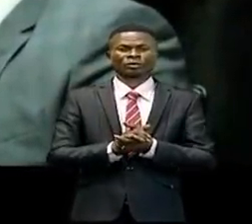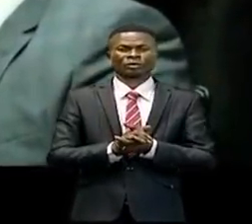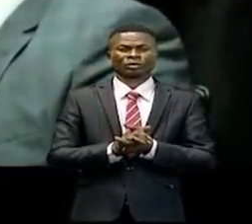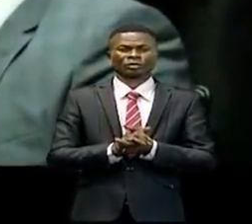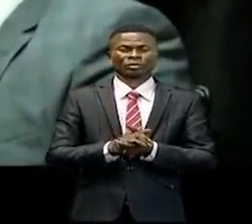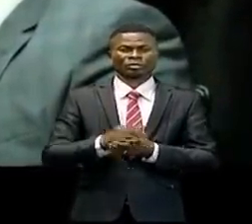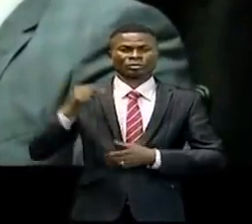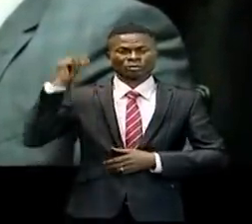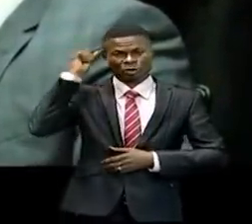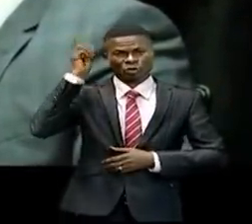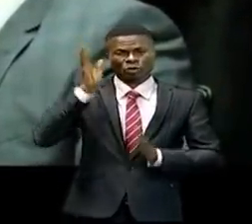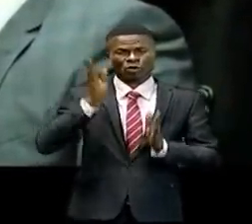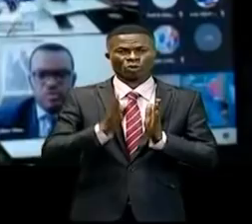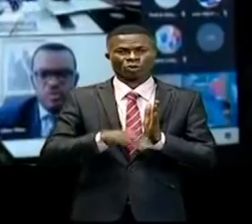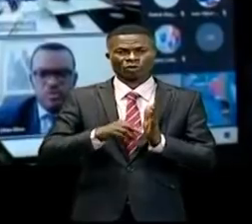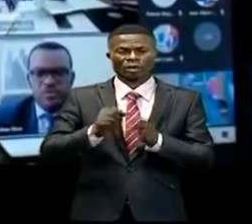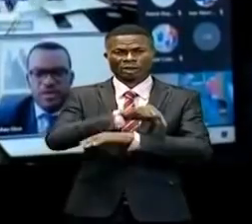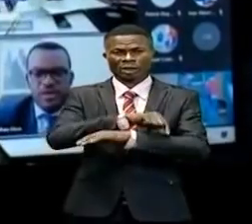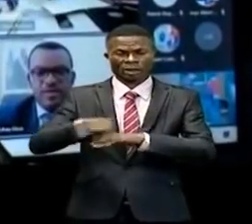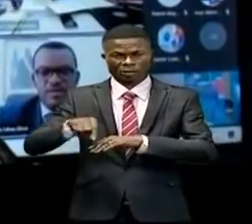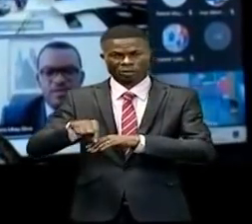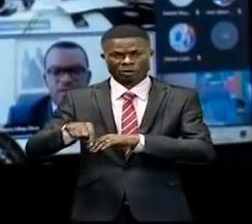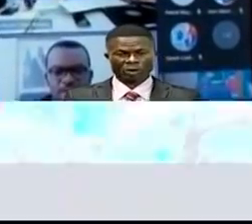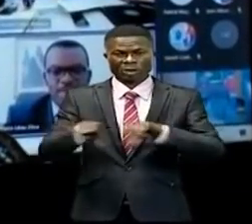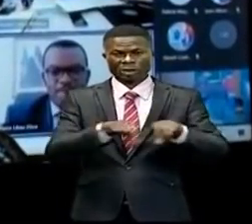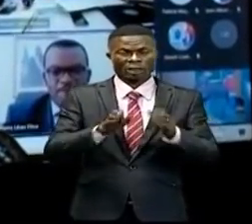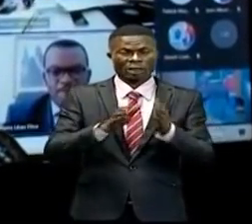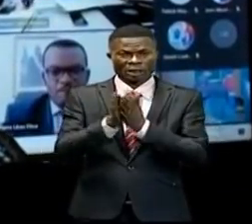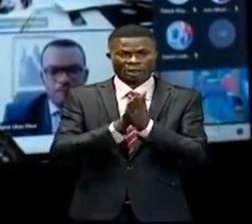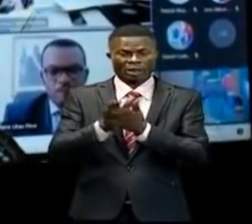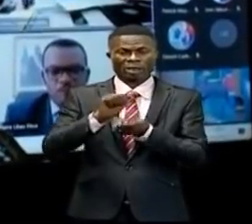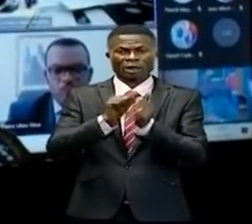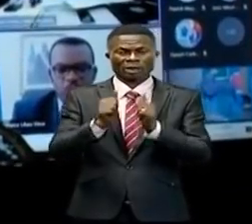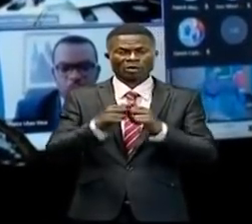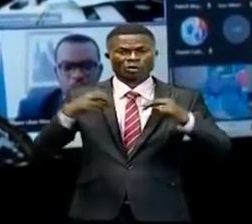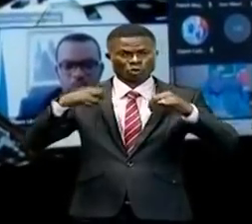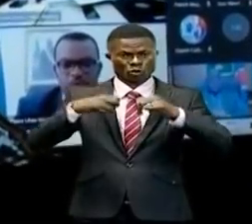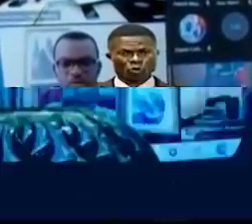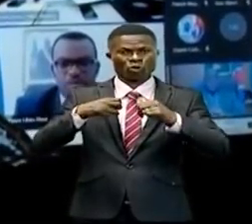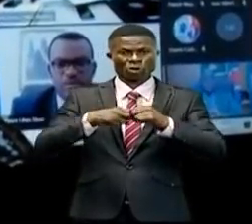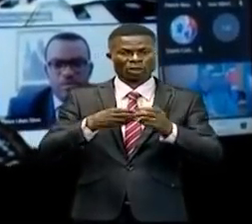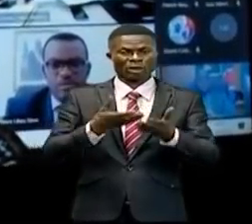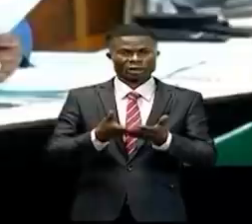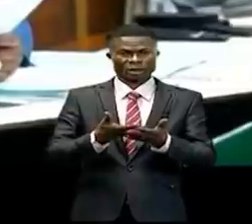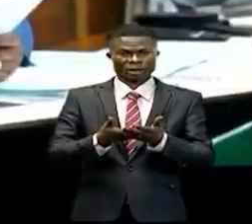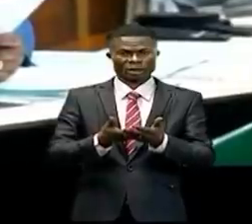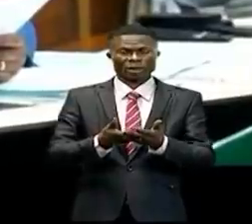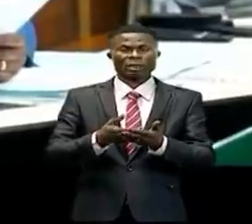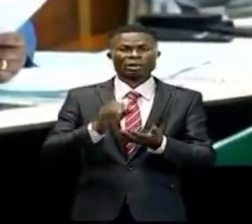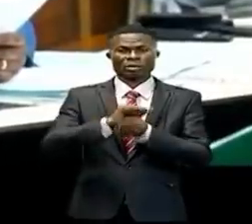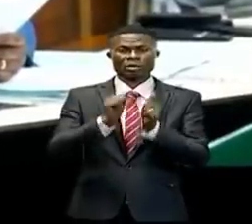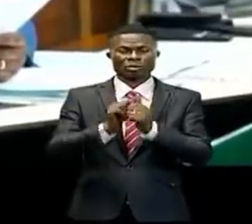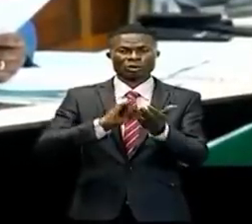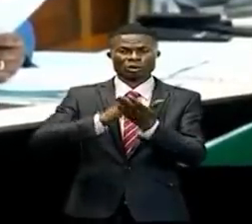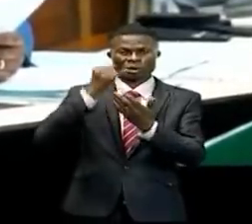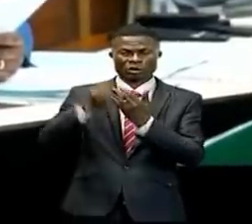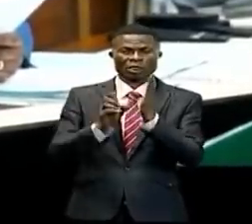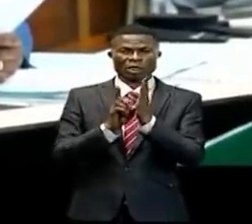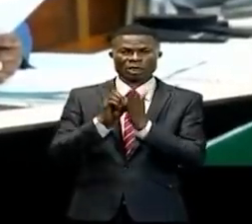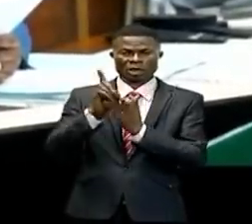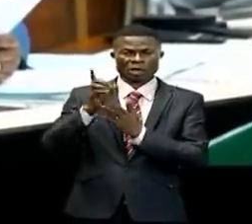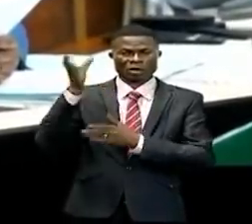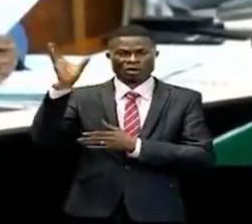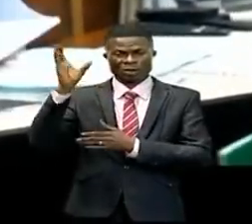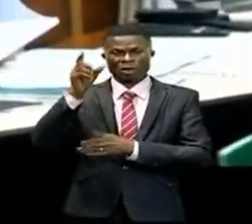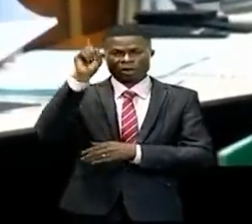Le gouvernement, à travers les ministères sectoriels concernés sur le volet électrification, dans le cadre du programme de développement local